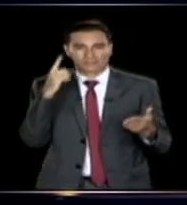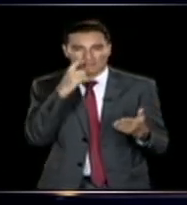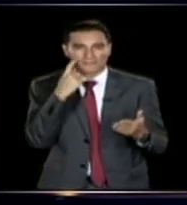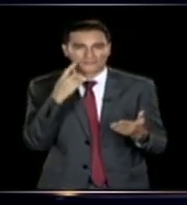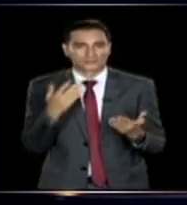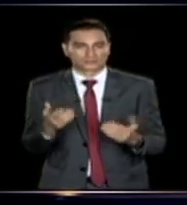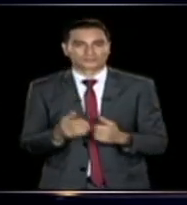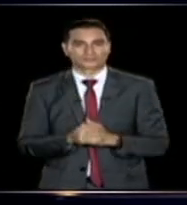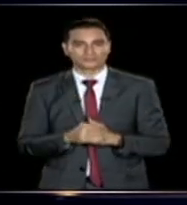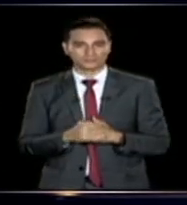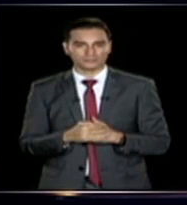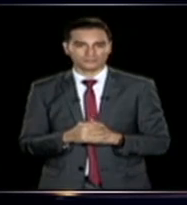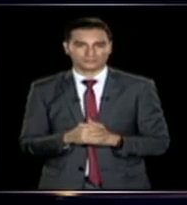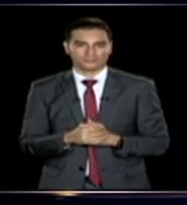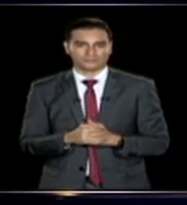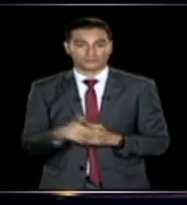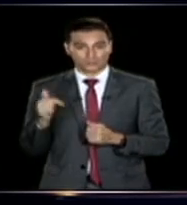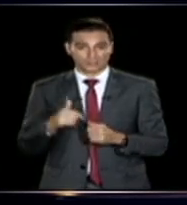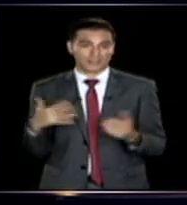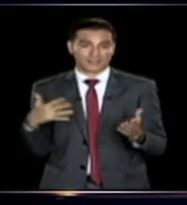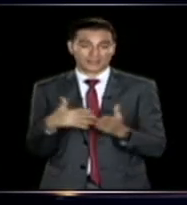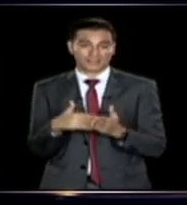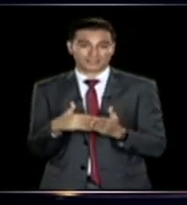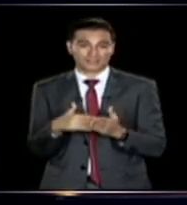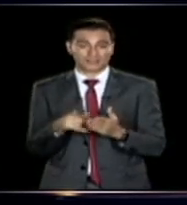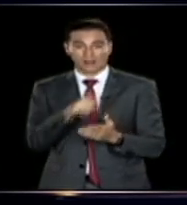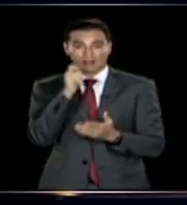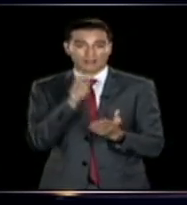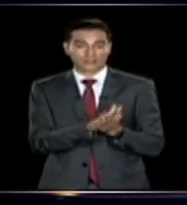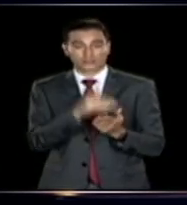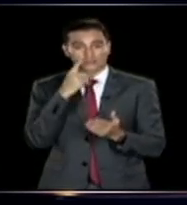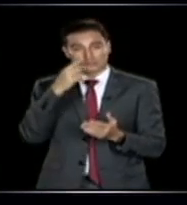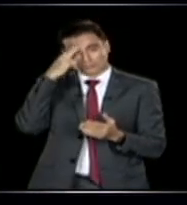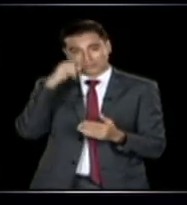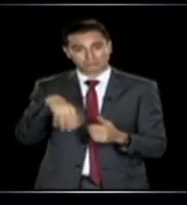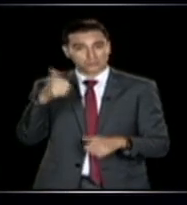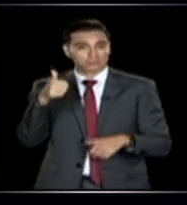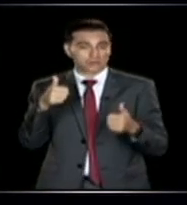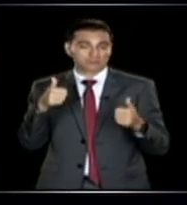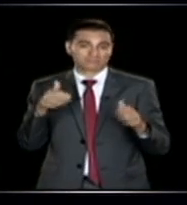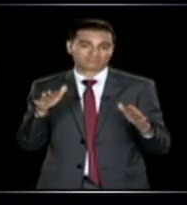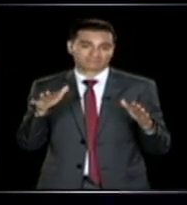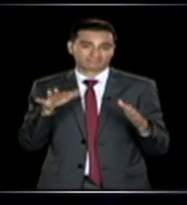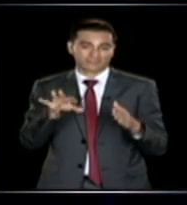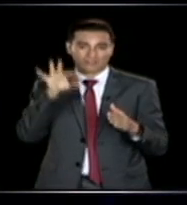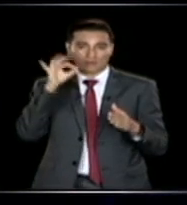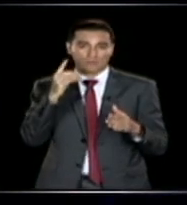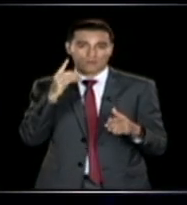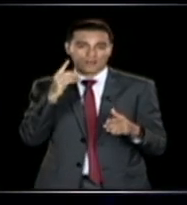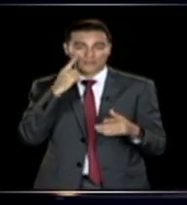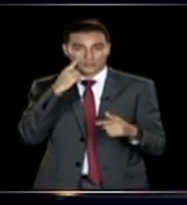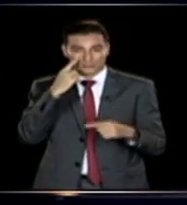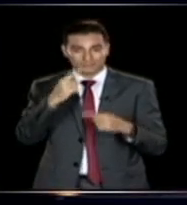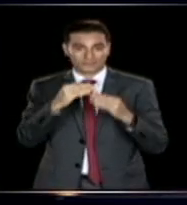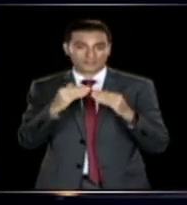هيودع البطولة. فقرة الأخيرة واللي هتحدد مين اللي هيوصل لدور